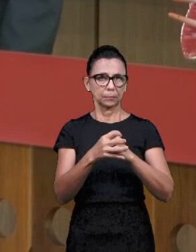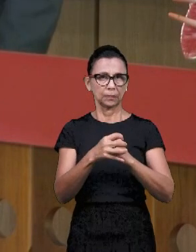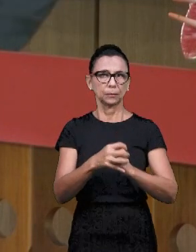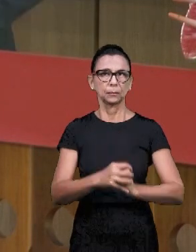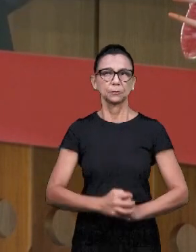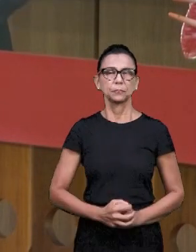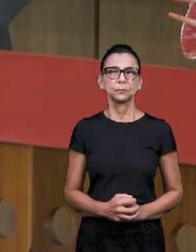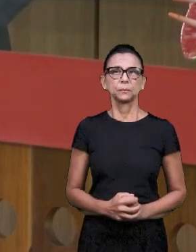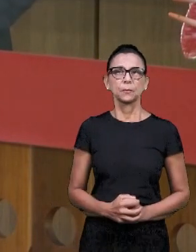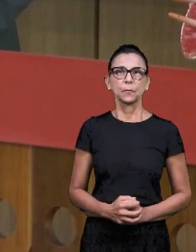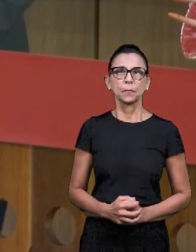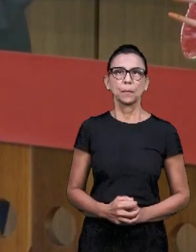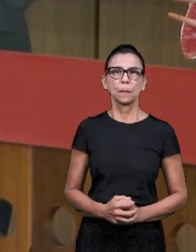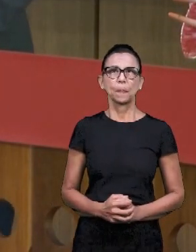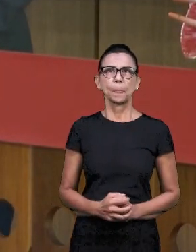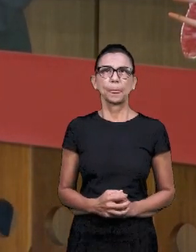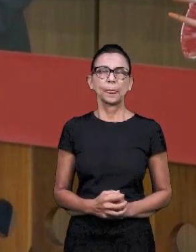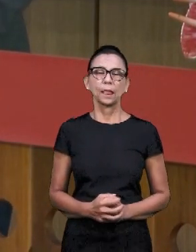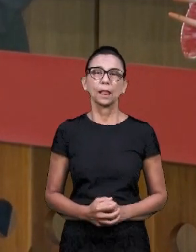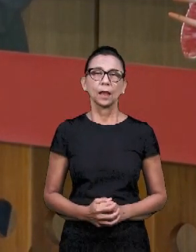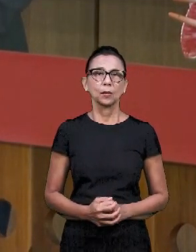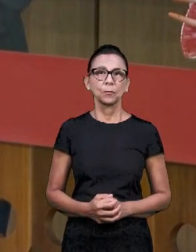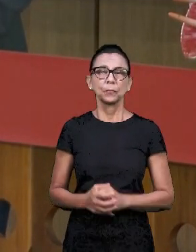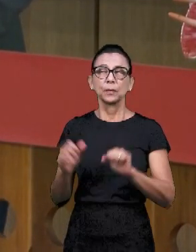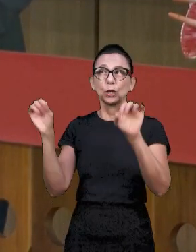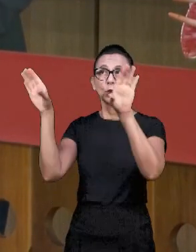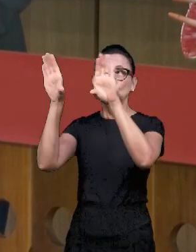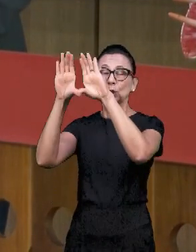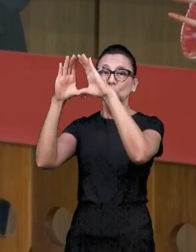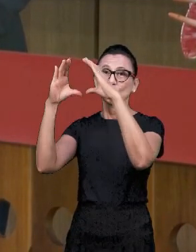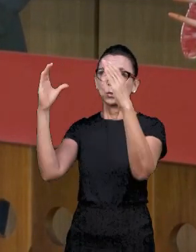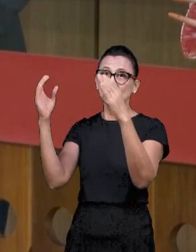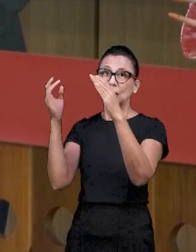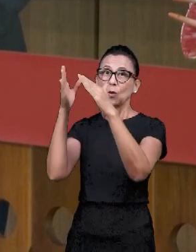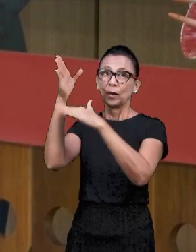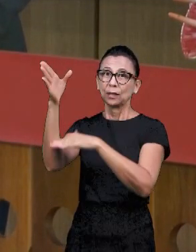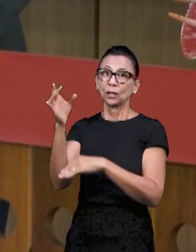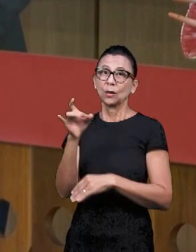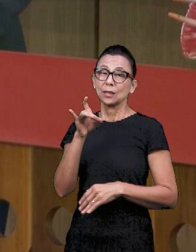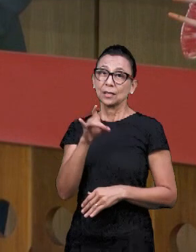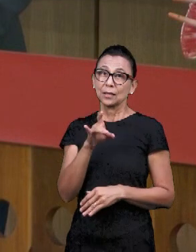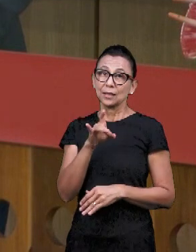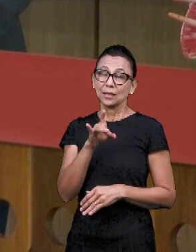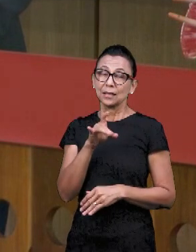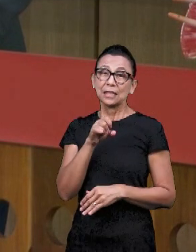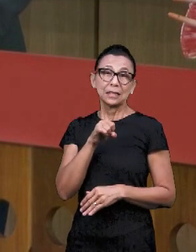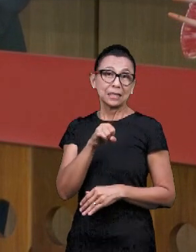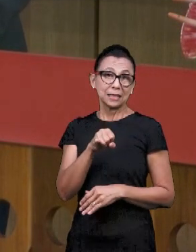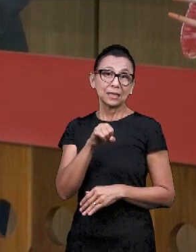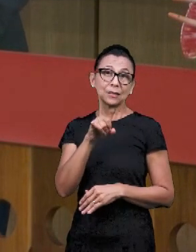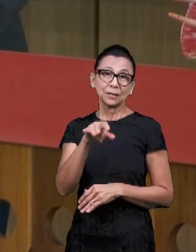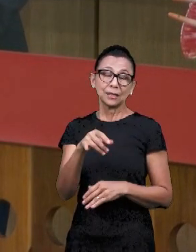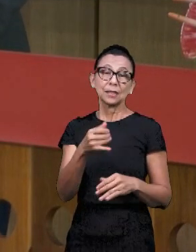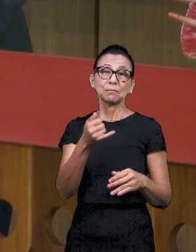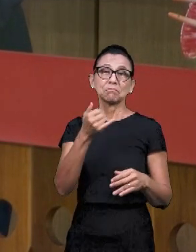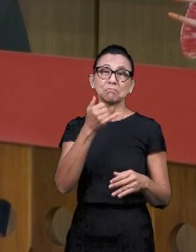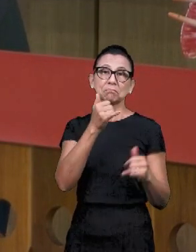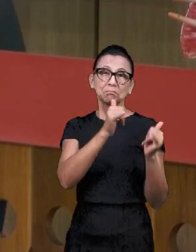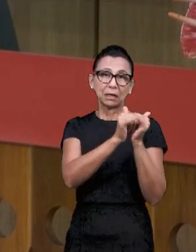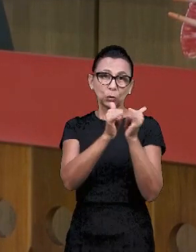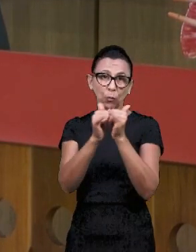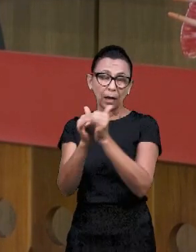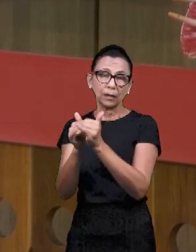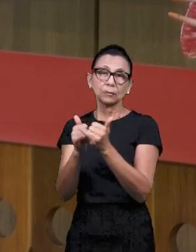Возлюбленные, на небе место есть лишь для тех, кто были прощены, и тех, кто простил.